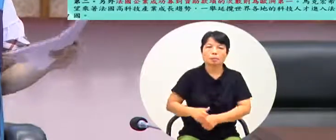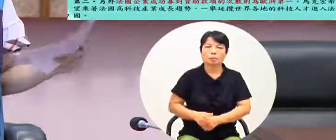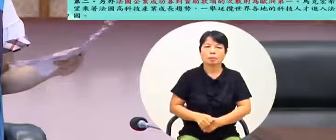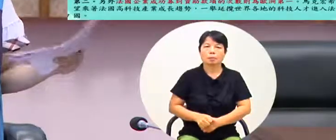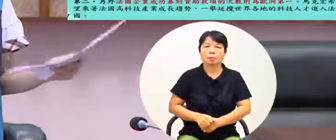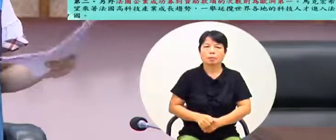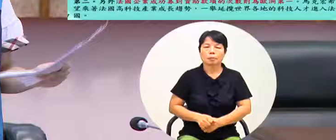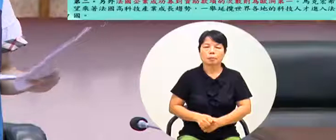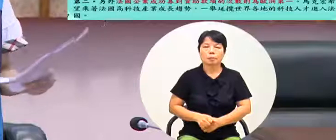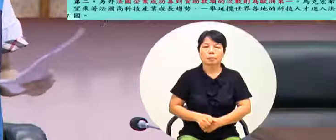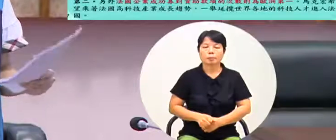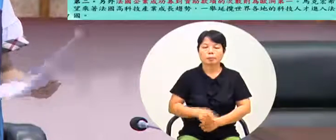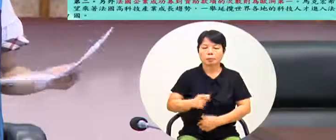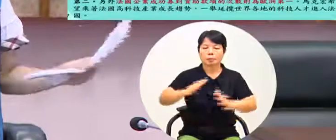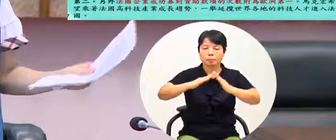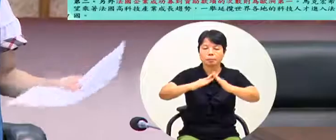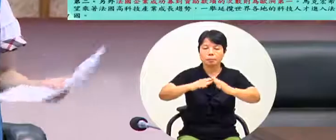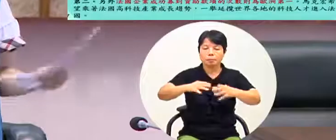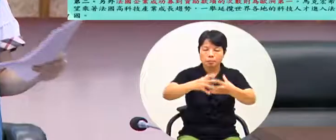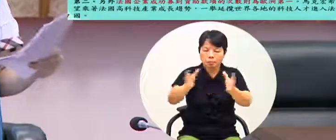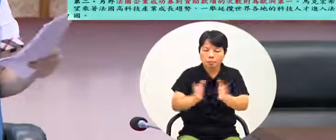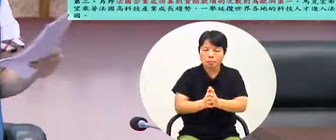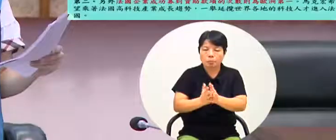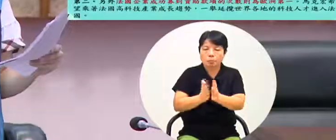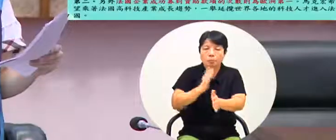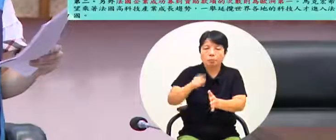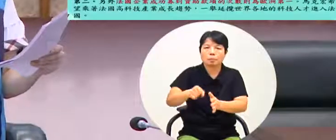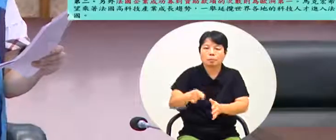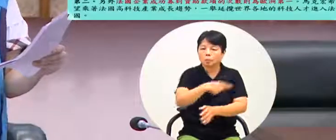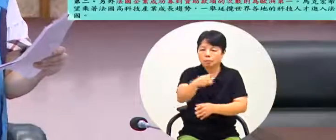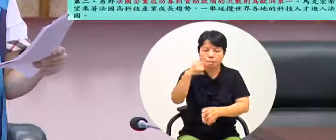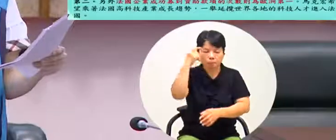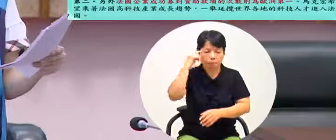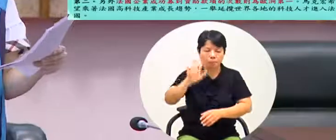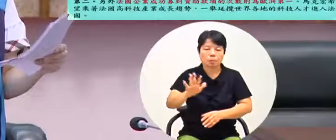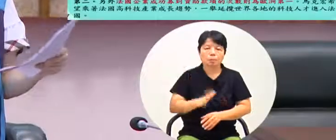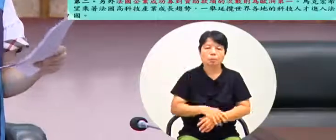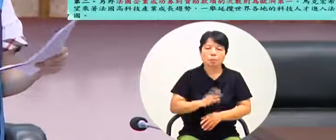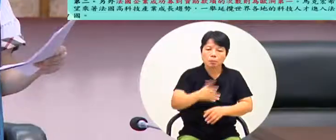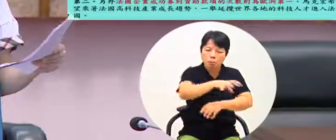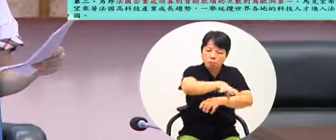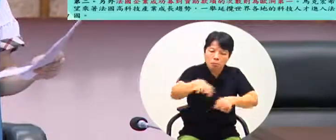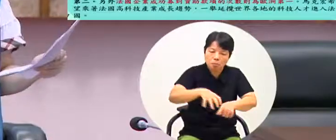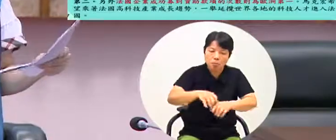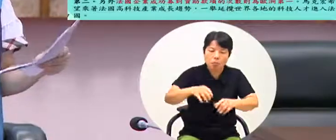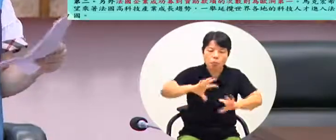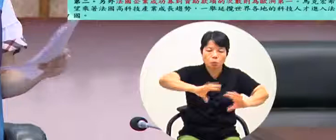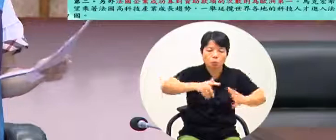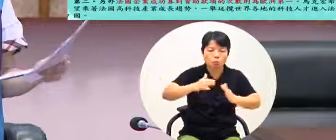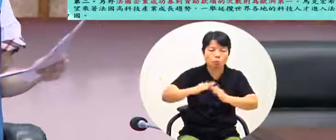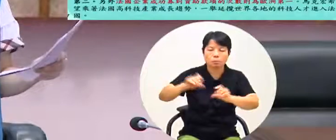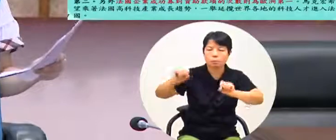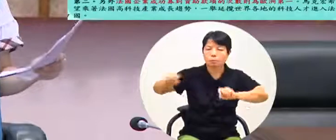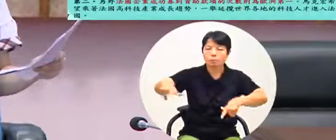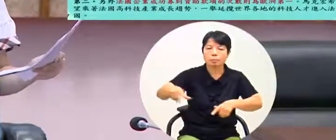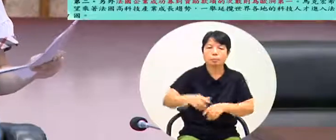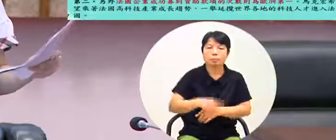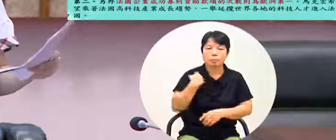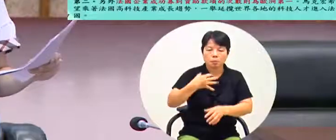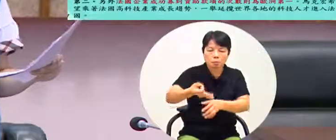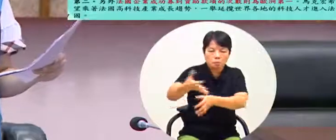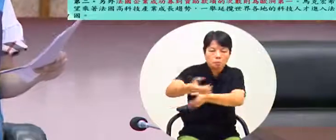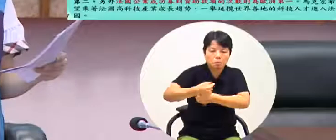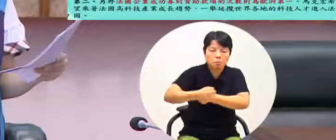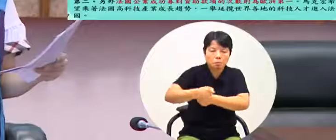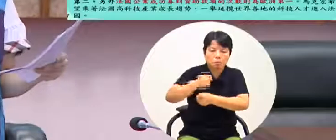都有这样子的一个概念。可是因为环境的不同，只是说，当然他们募集到那么多钱做那么多事情，就是要让